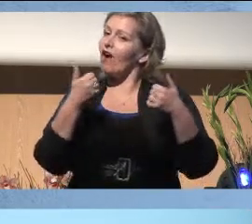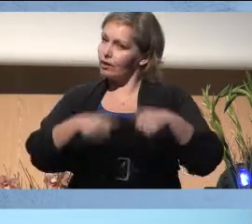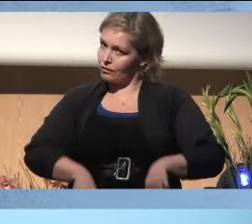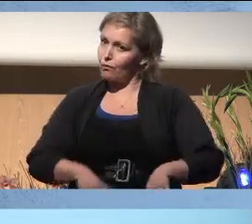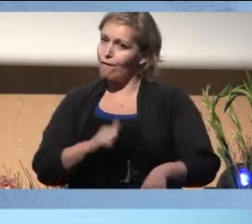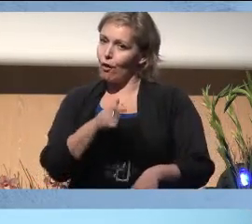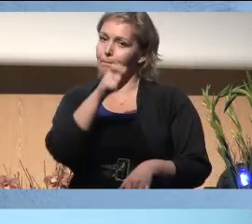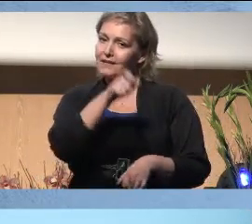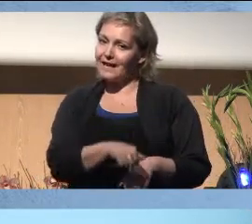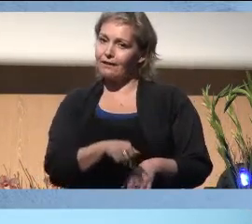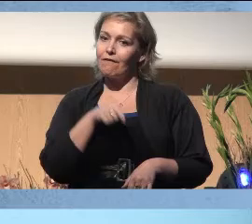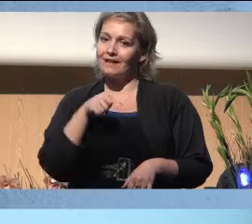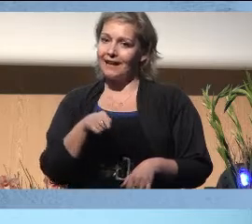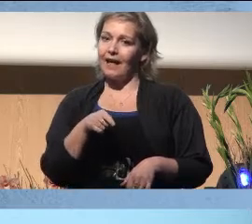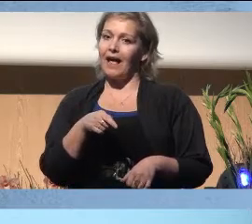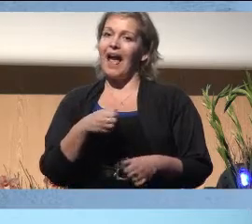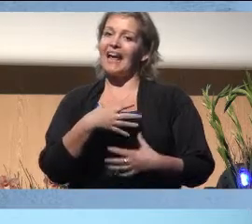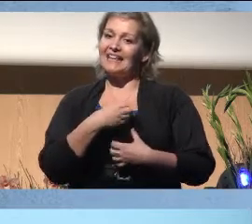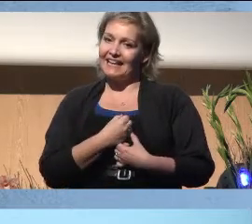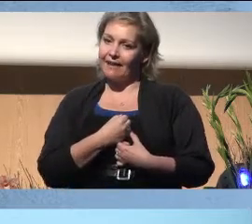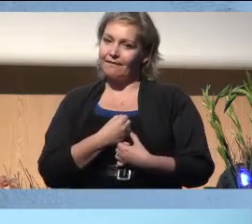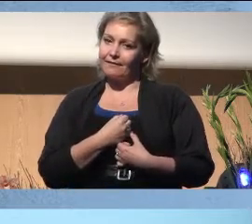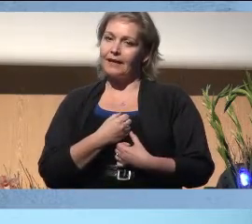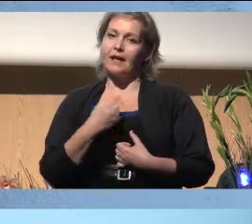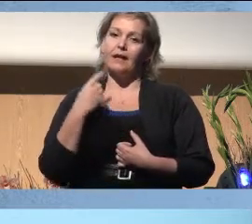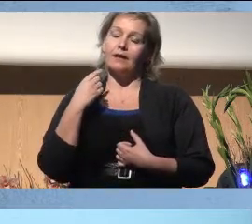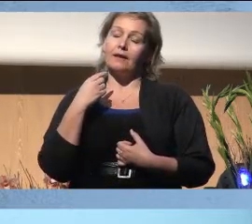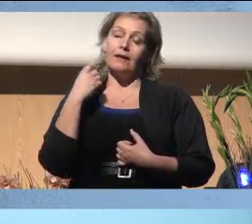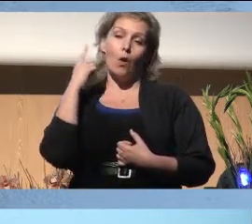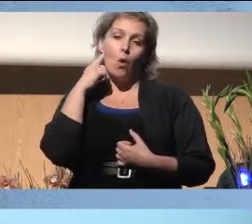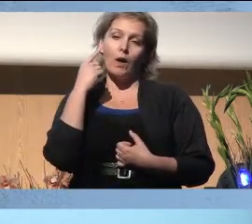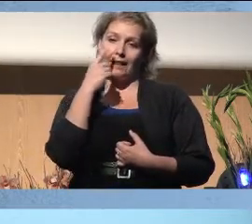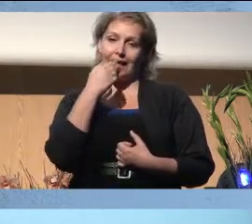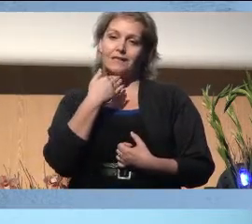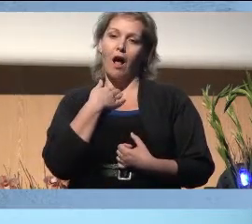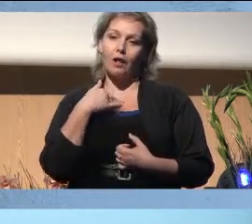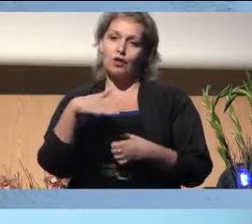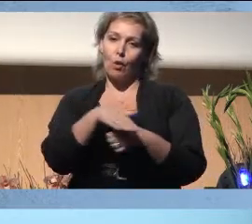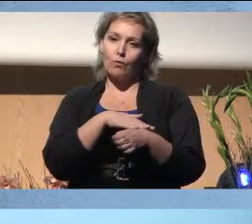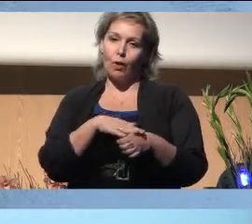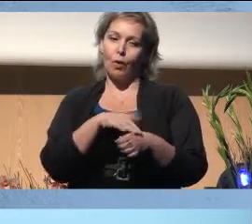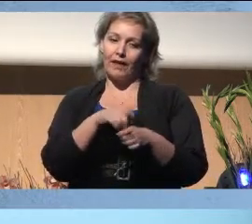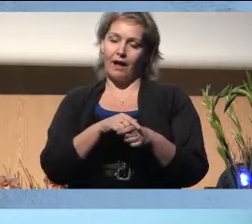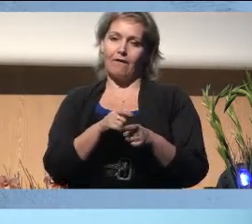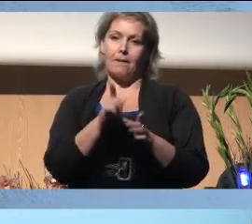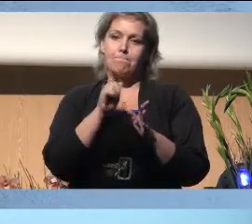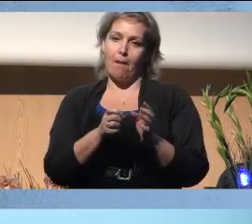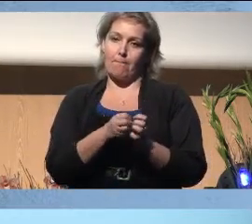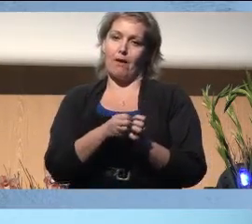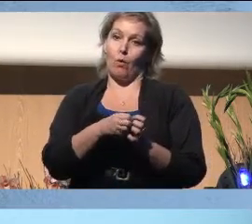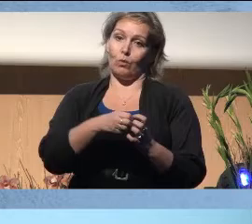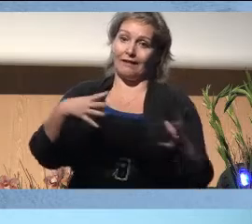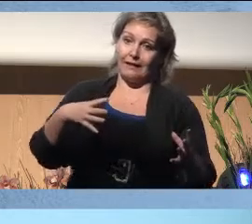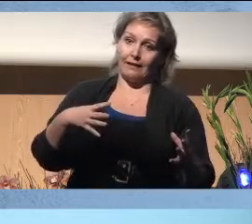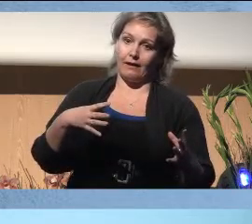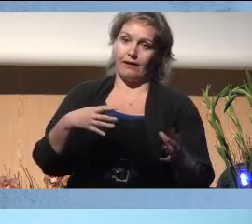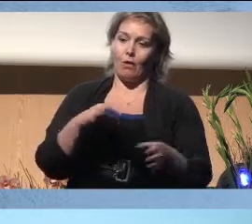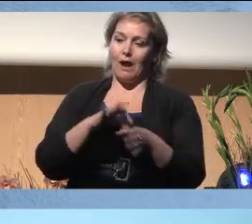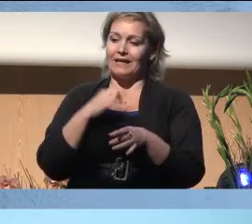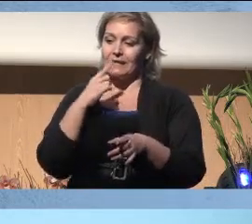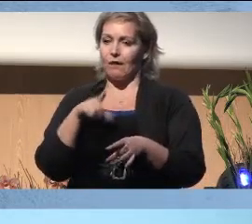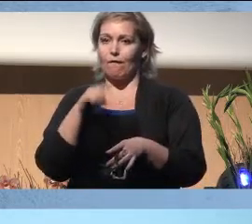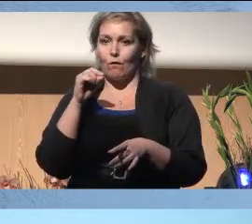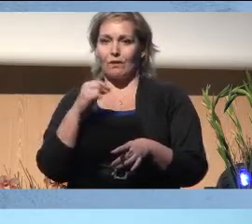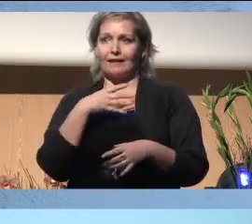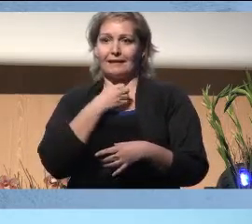för patienten. För det här är kräft i öron-näsa-halsområdet och de kan vara oerhört snabbväxande. Mina kollegor berättar att de hittar